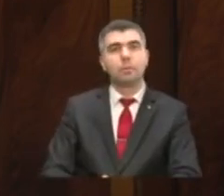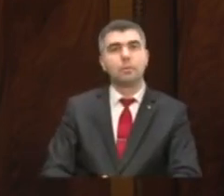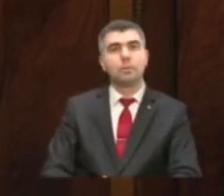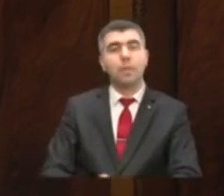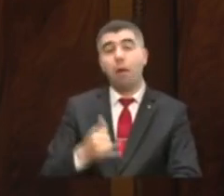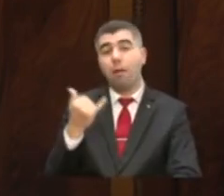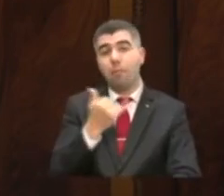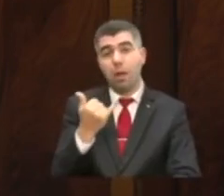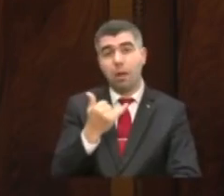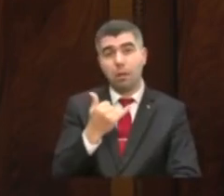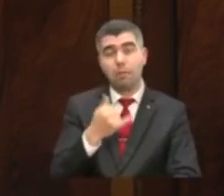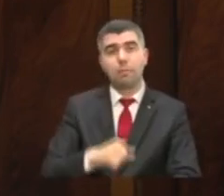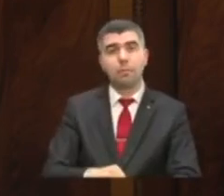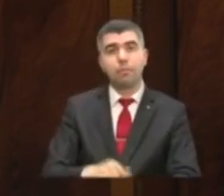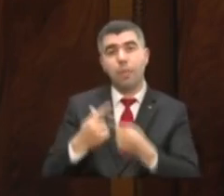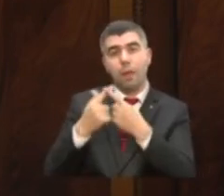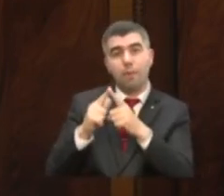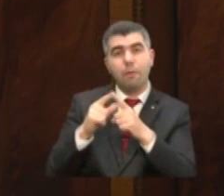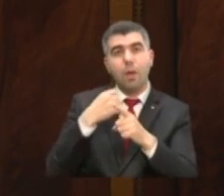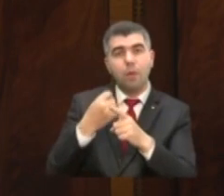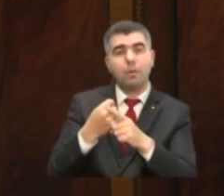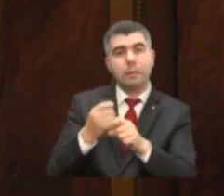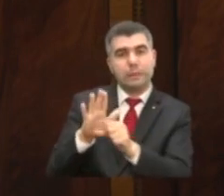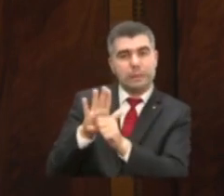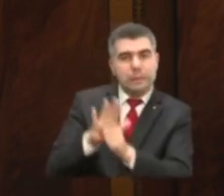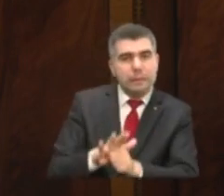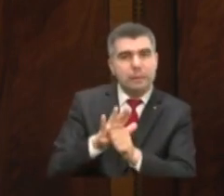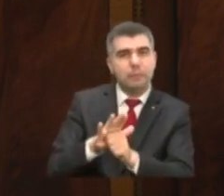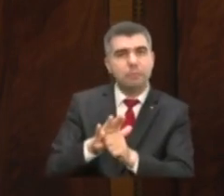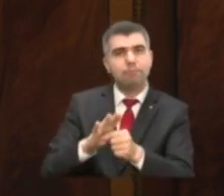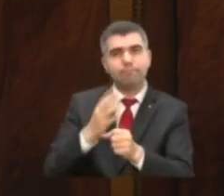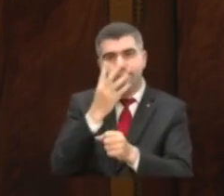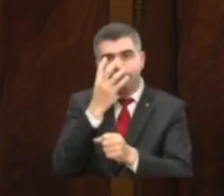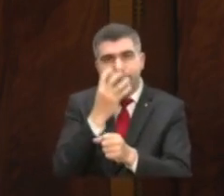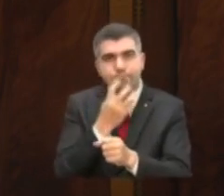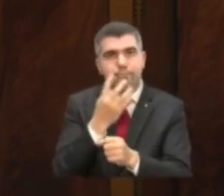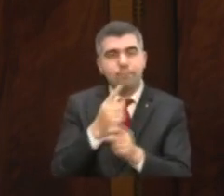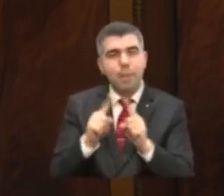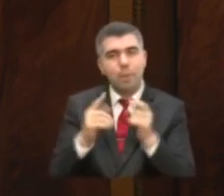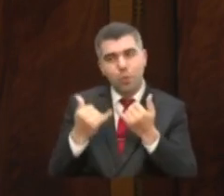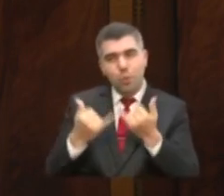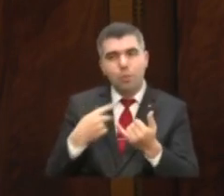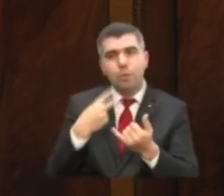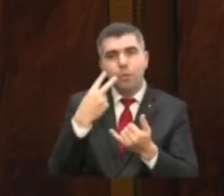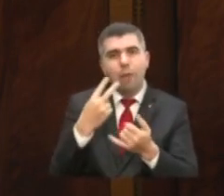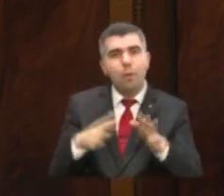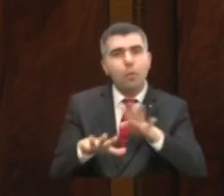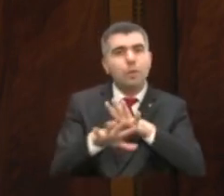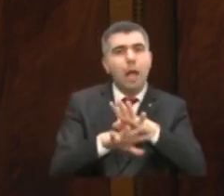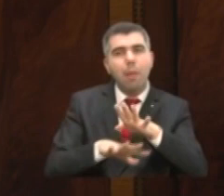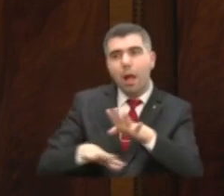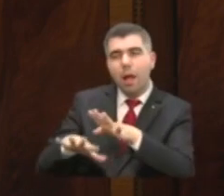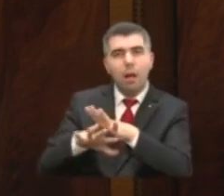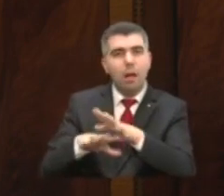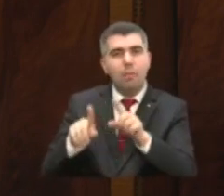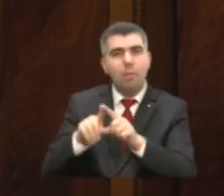أن أقف لحظة عند خطابة التيئيس والعدمية من اللي ولينا كنشوفوا اليوم في المجتمع من قبيل